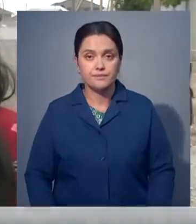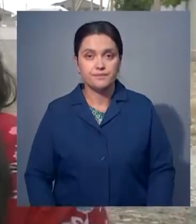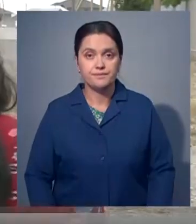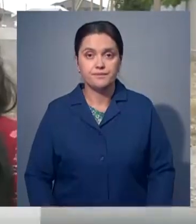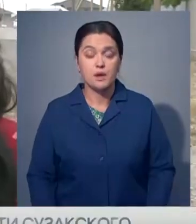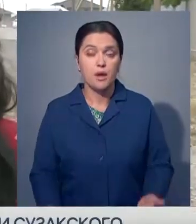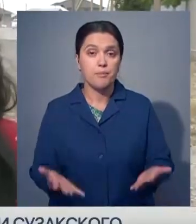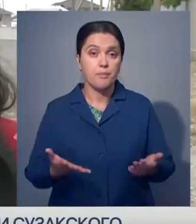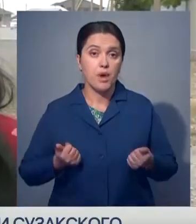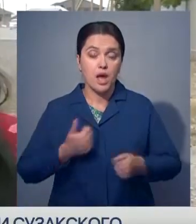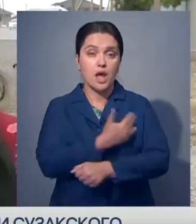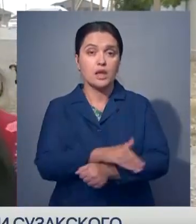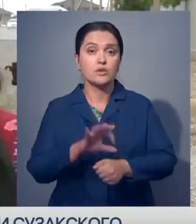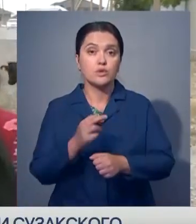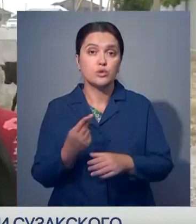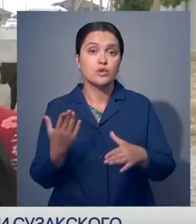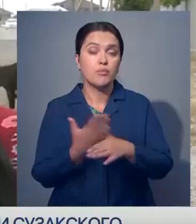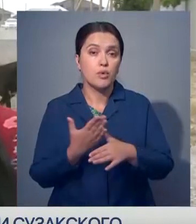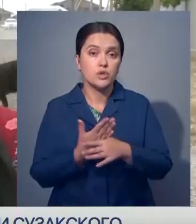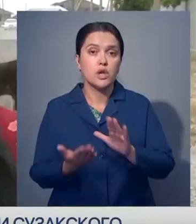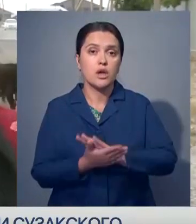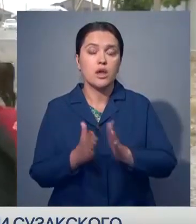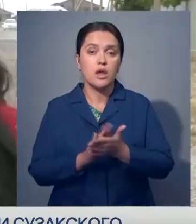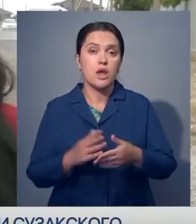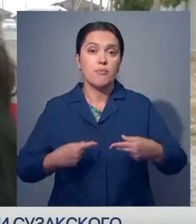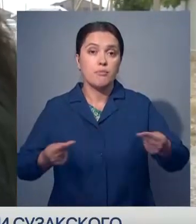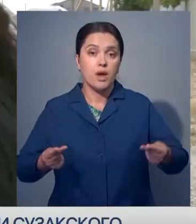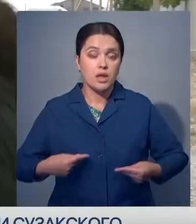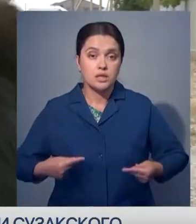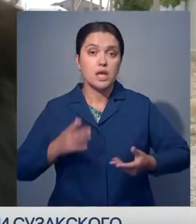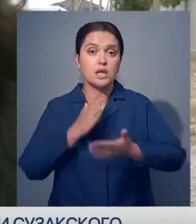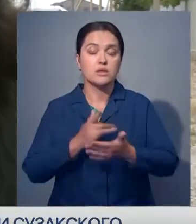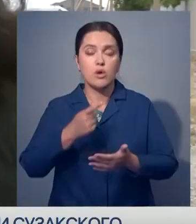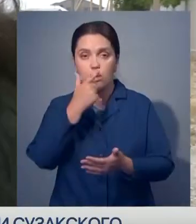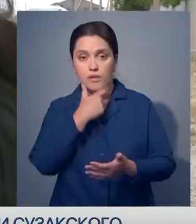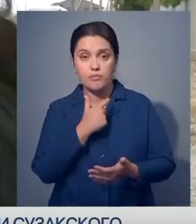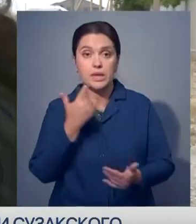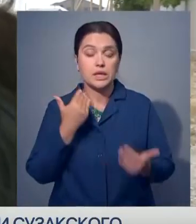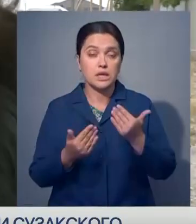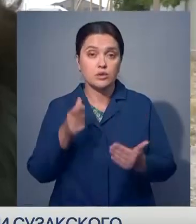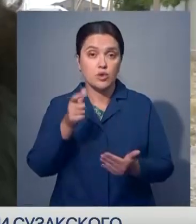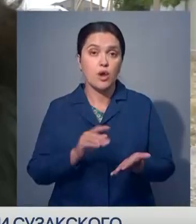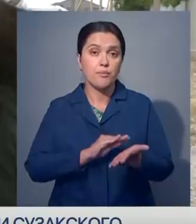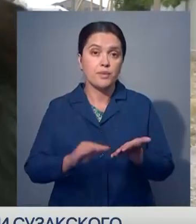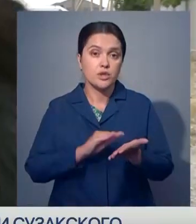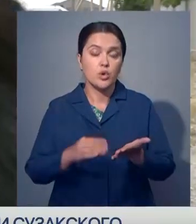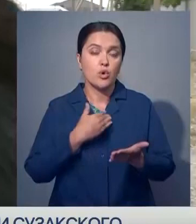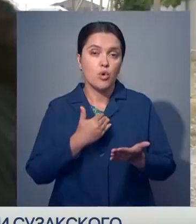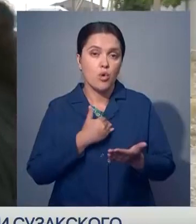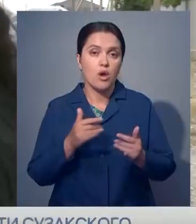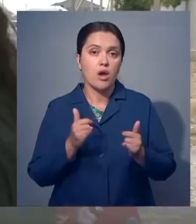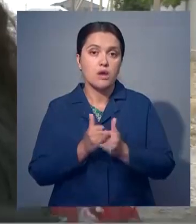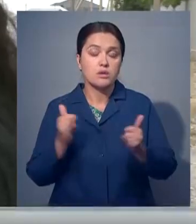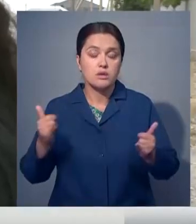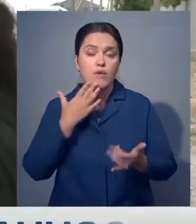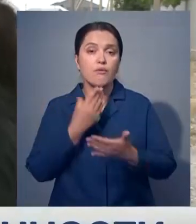При получении адресной социальной помощи заключается договор. Его условия должны обязательно соблюдаться. Если человек пишет, что хочет развивать личное